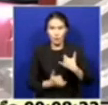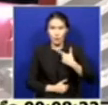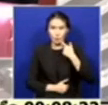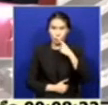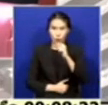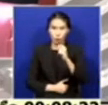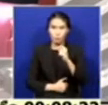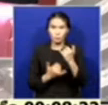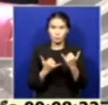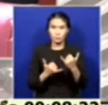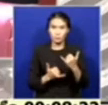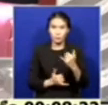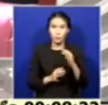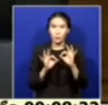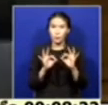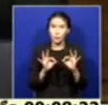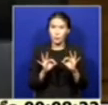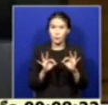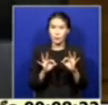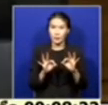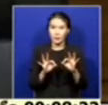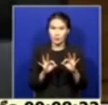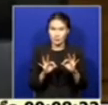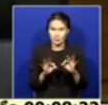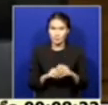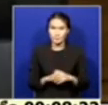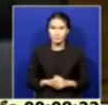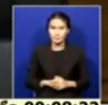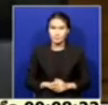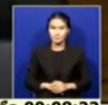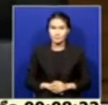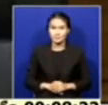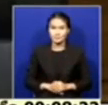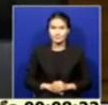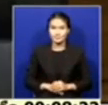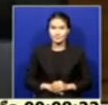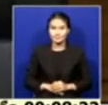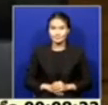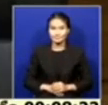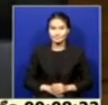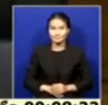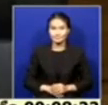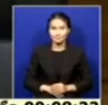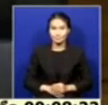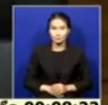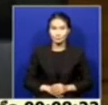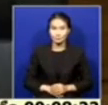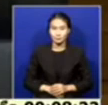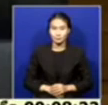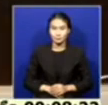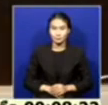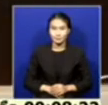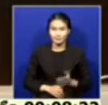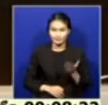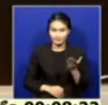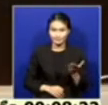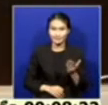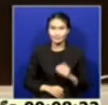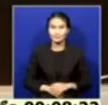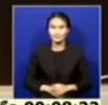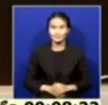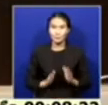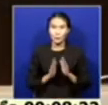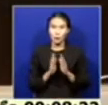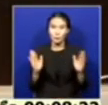วและเช่นเดียวกันเขาคงรอรับฟังคำตอบจากรัฐบาลกัมพูชาที่เราได้สอบถามไปนะครับ